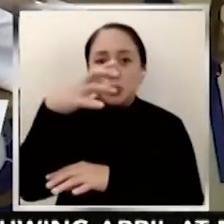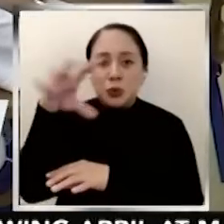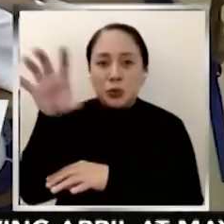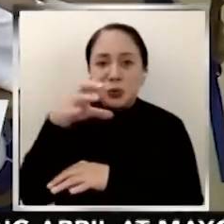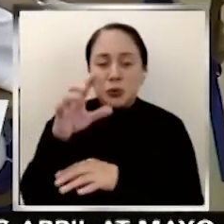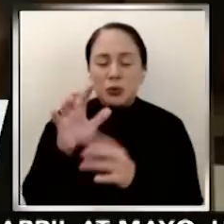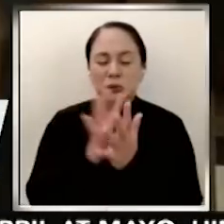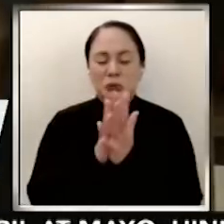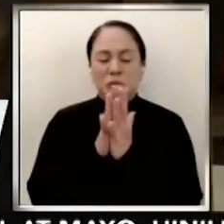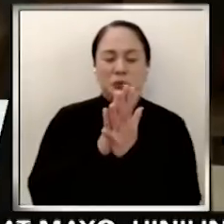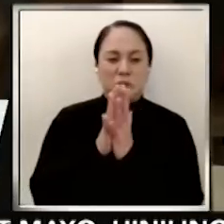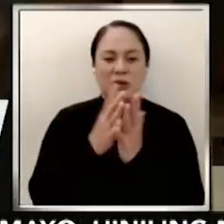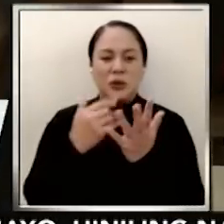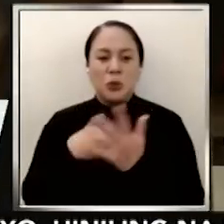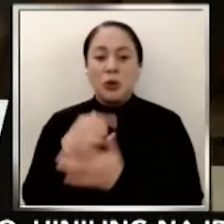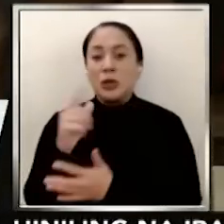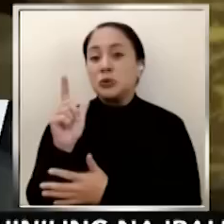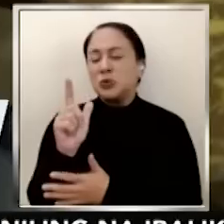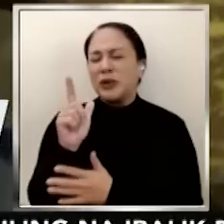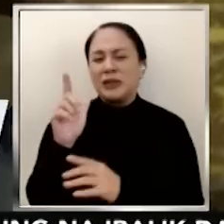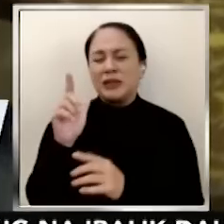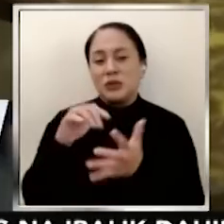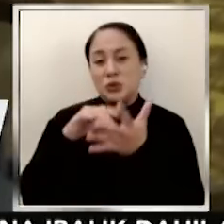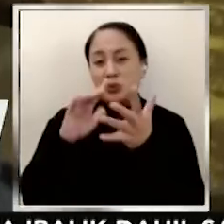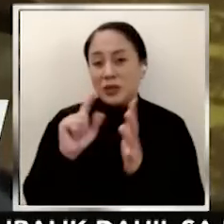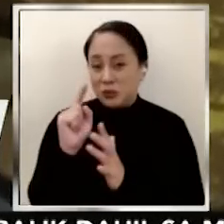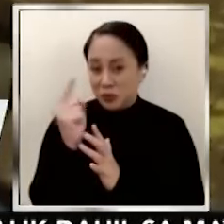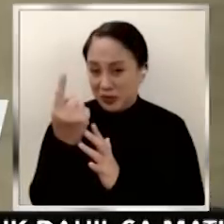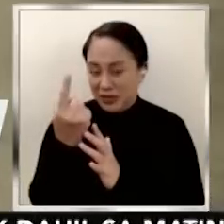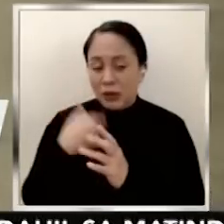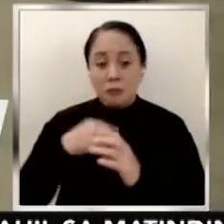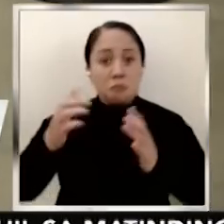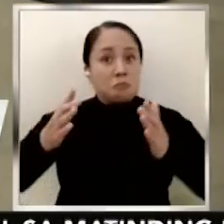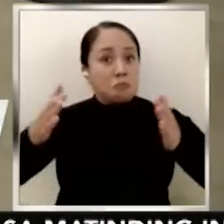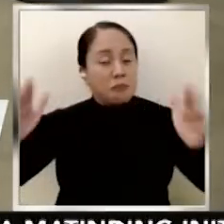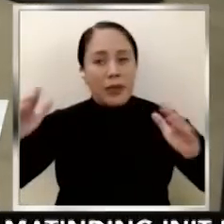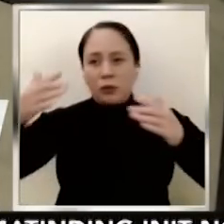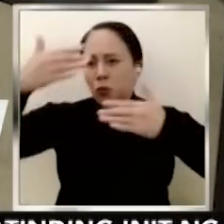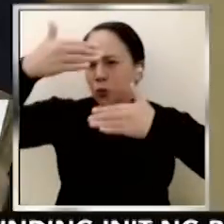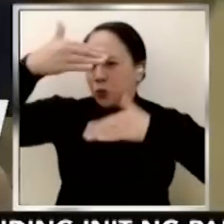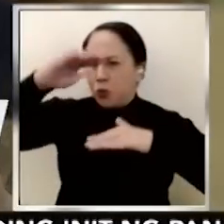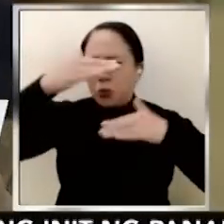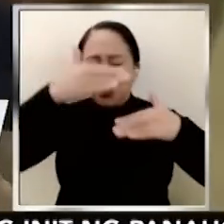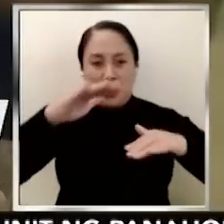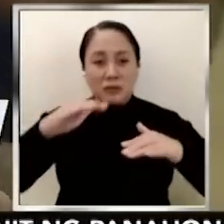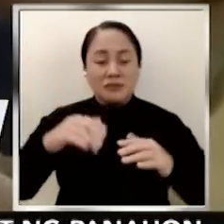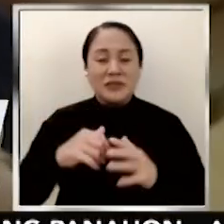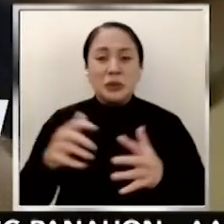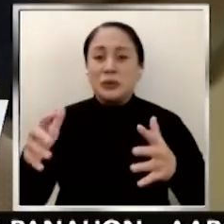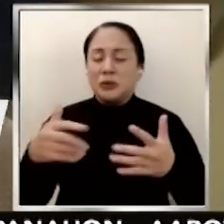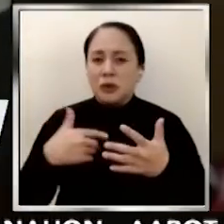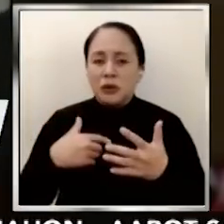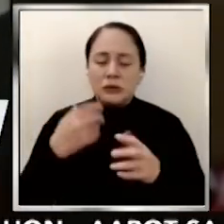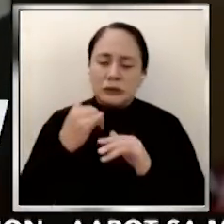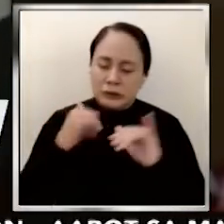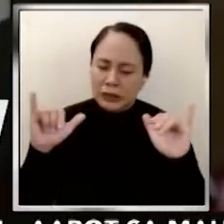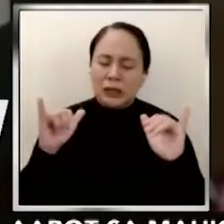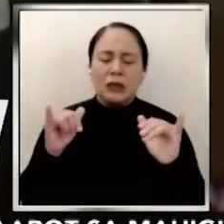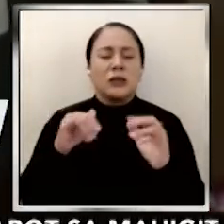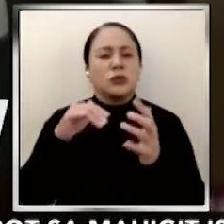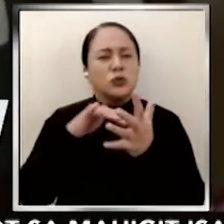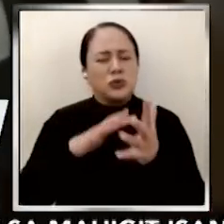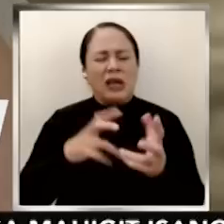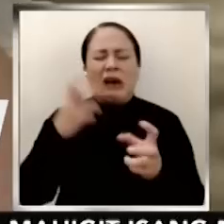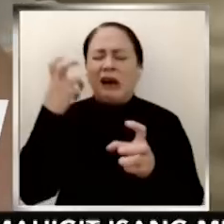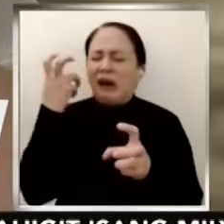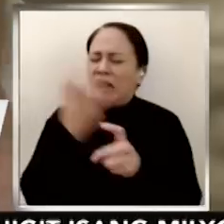mahigit 20 lang ang estudyante at malalaki ang mga bintana. Sa lagay na yan, hirap pa rin ang mga estudyante sa sobrang